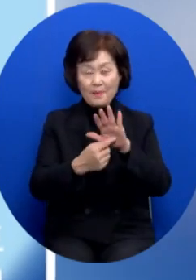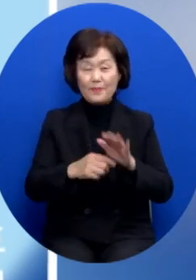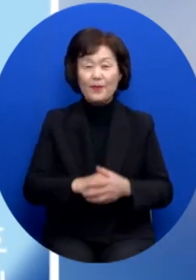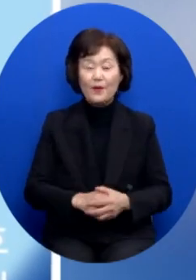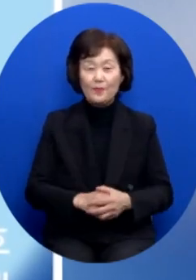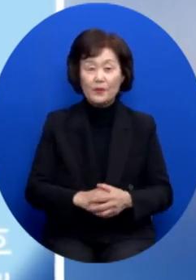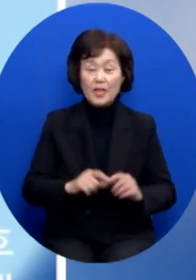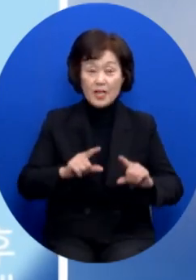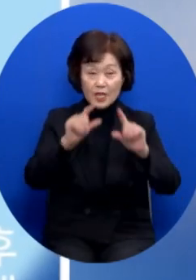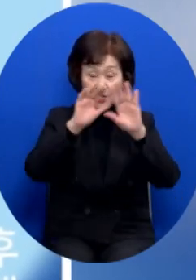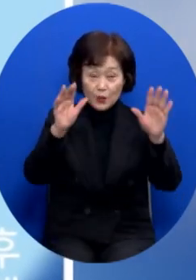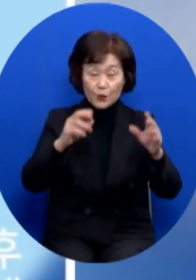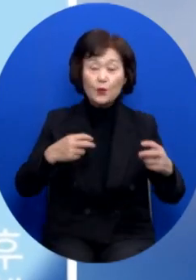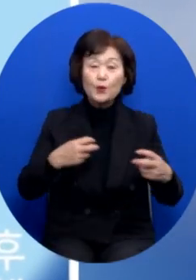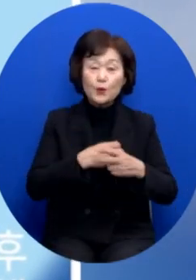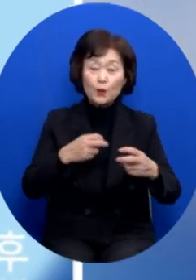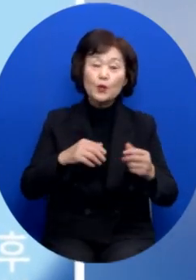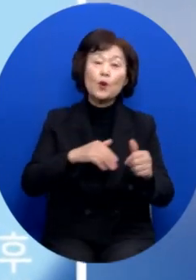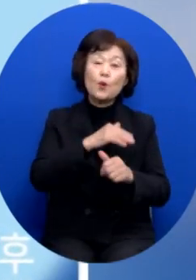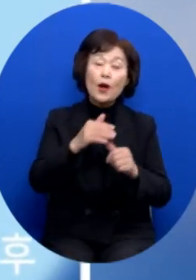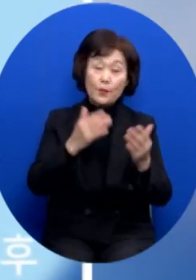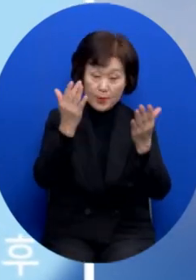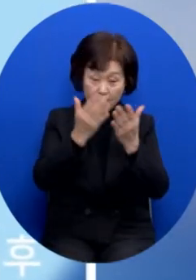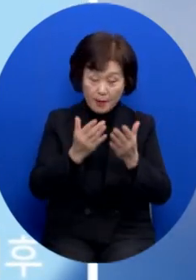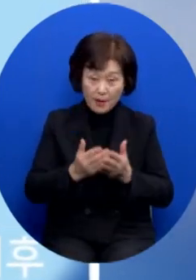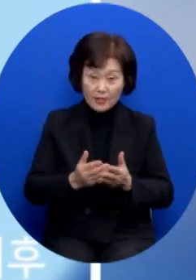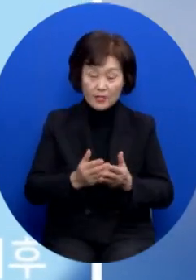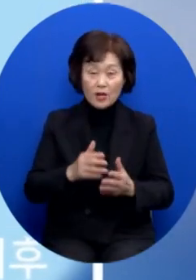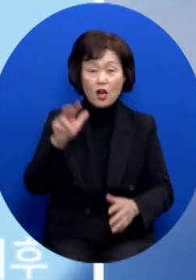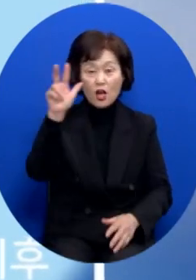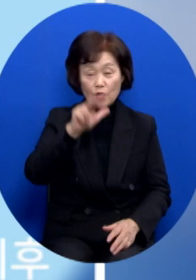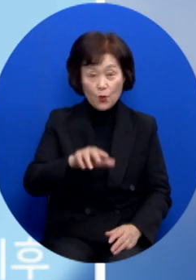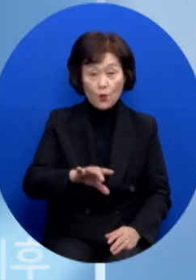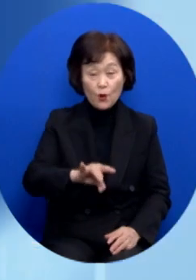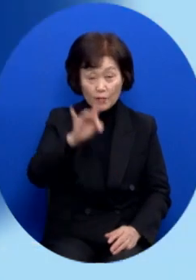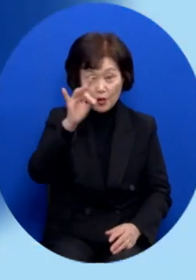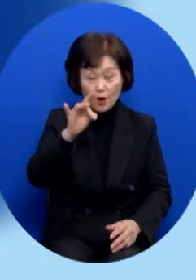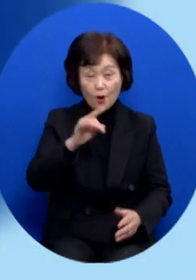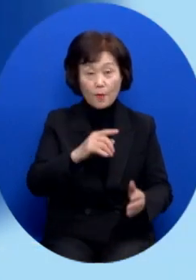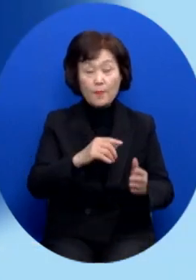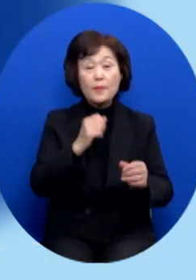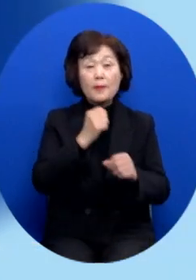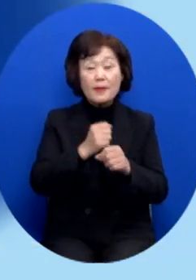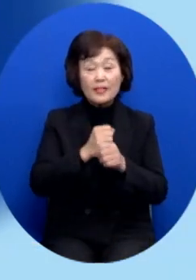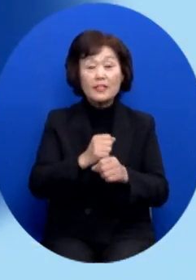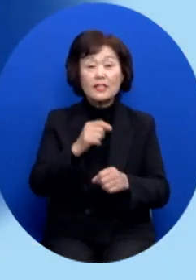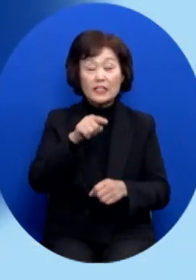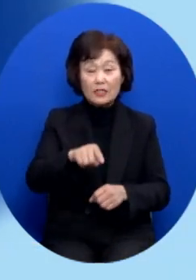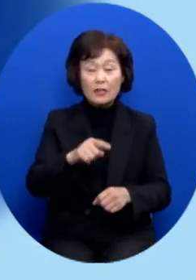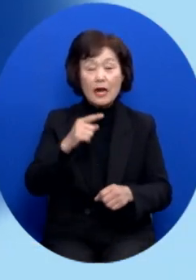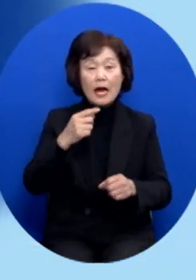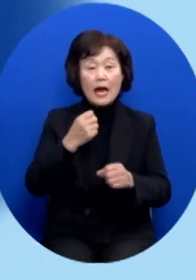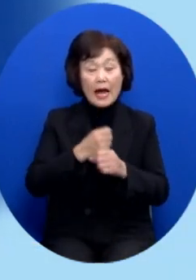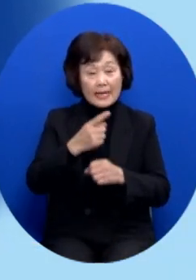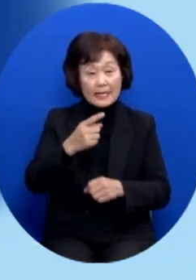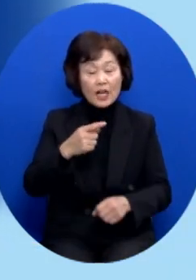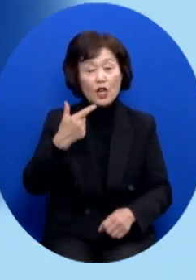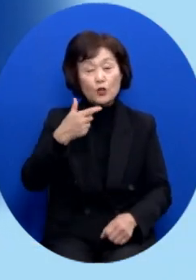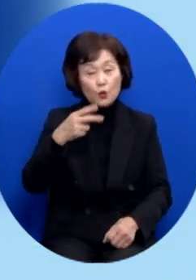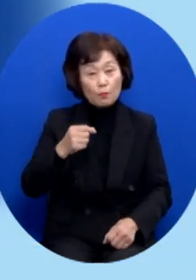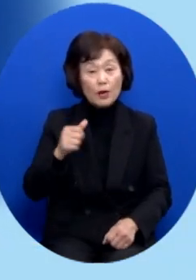기후 교통 환경 변화에 맞춰 전국 최초로 시행하는 기후 동행카드는 한 달에 최대 6만 5천 원만